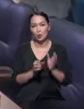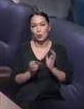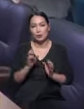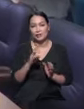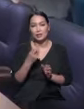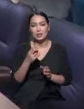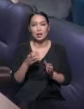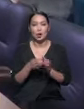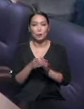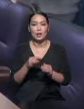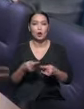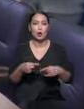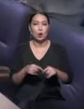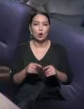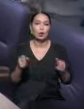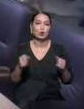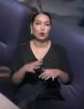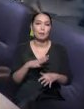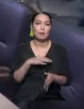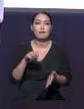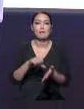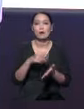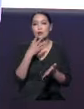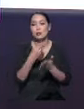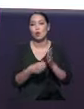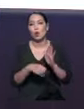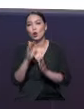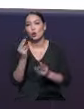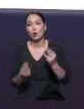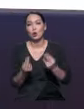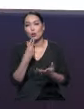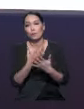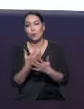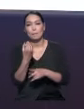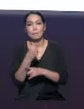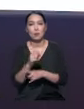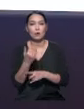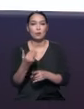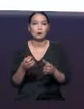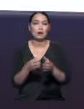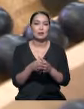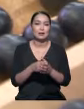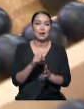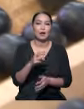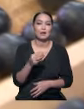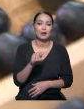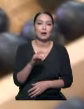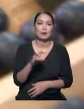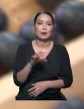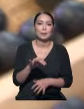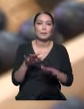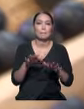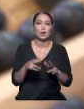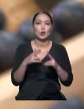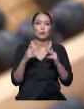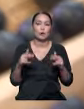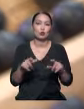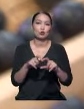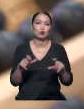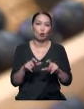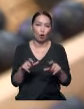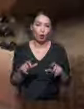и организации собрались и выставили своих лучших игроков. Победителем стала команда «Аль-Фараби» местного дворца школьников. В филиале